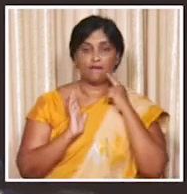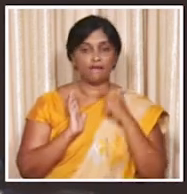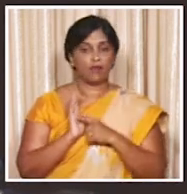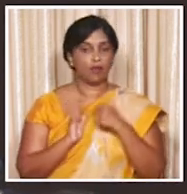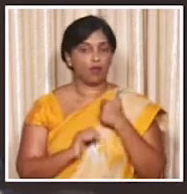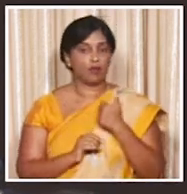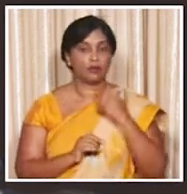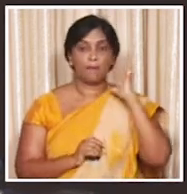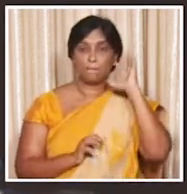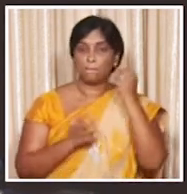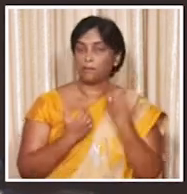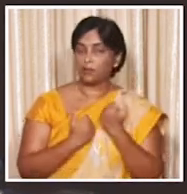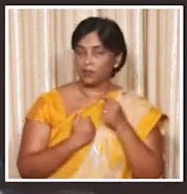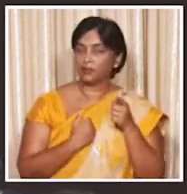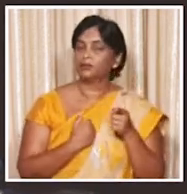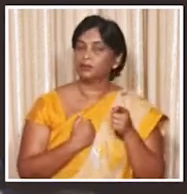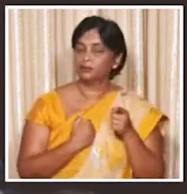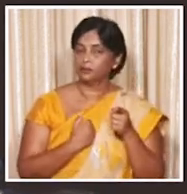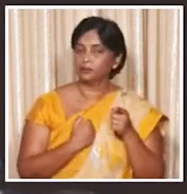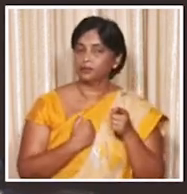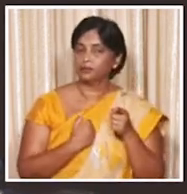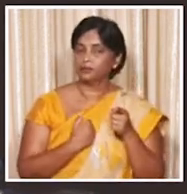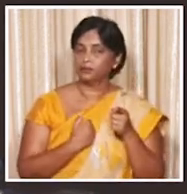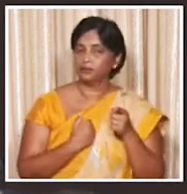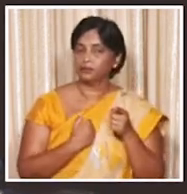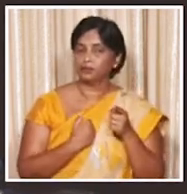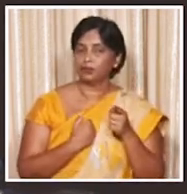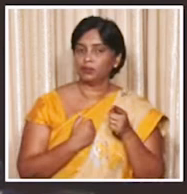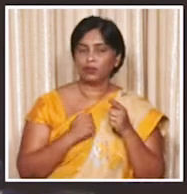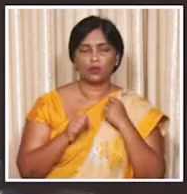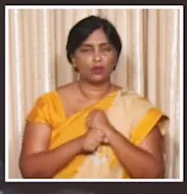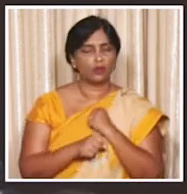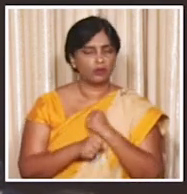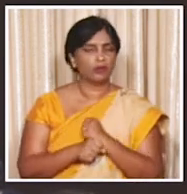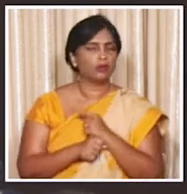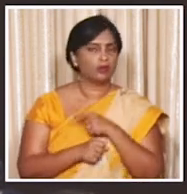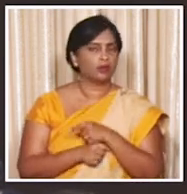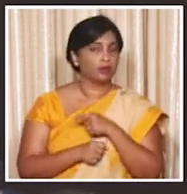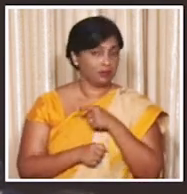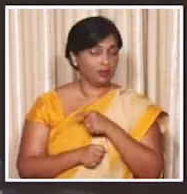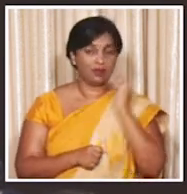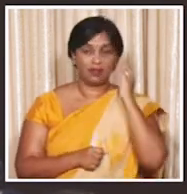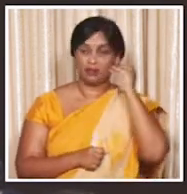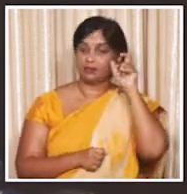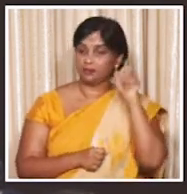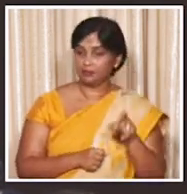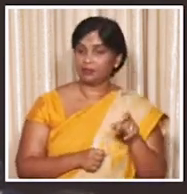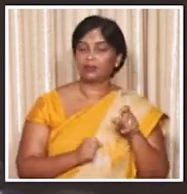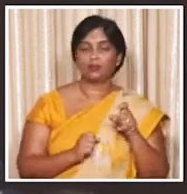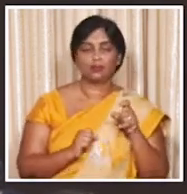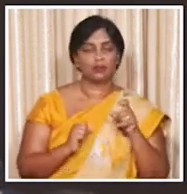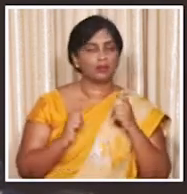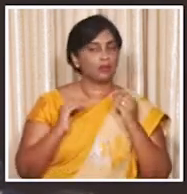பி மாணவியான செல்வி கோபிகா சுதர்ஷன் உயர்கல்வி வாய்ப்பு கிளிநொச்சி மாவட்டத்தில்